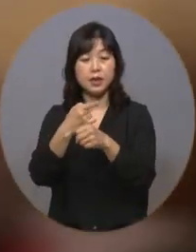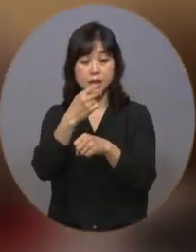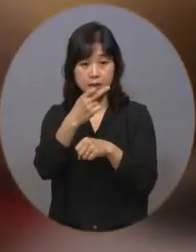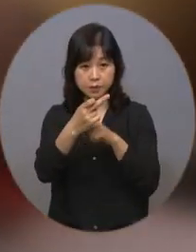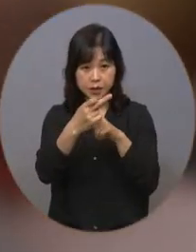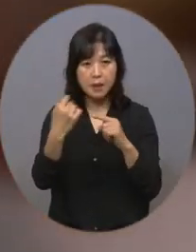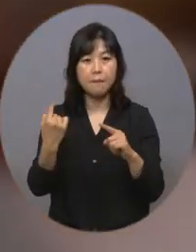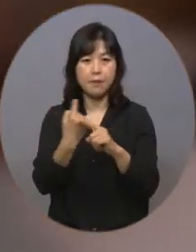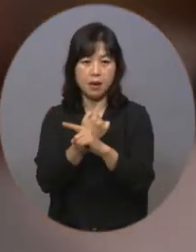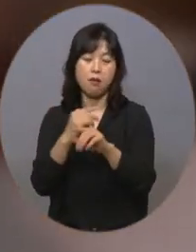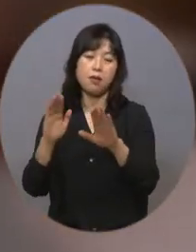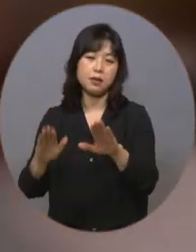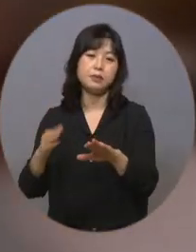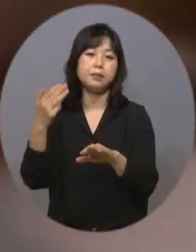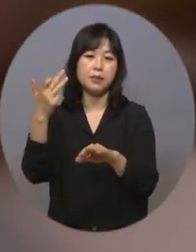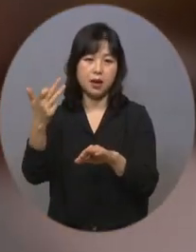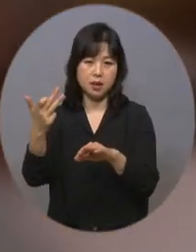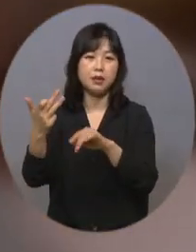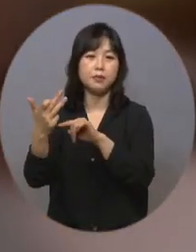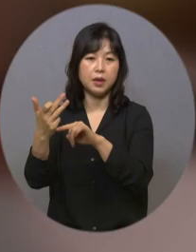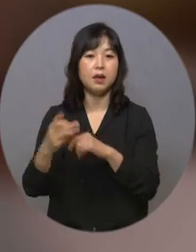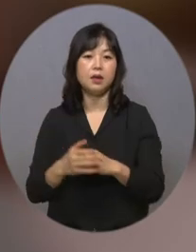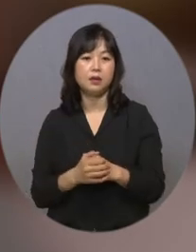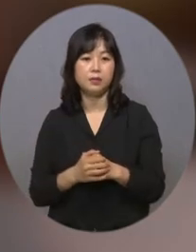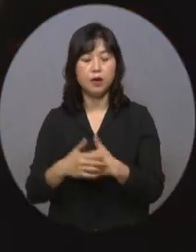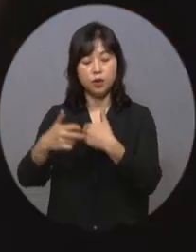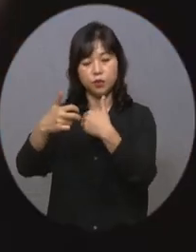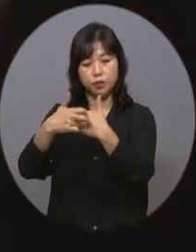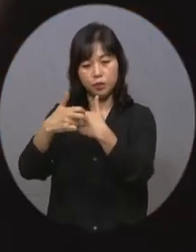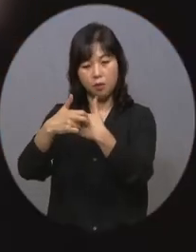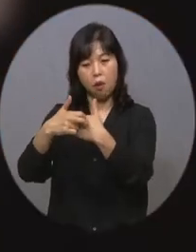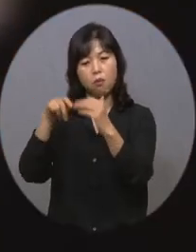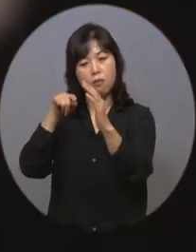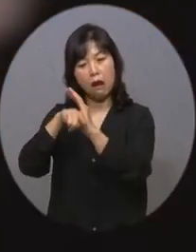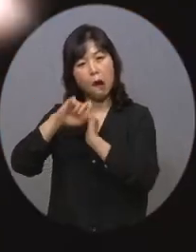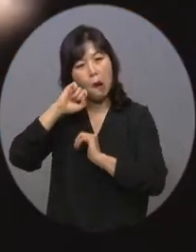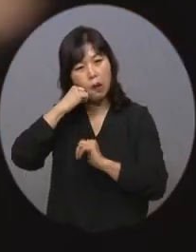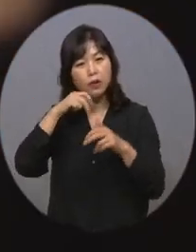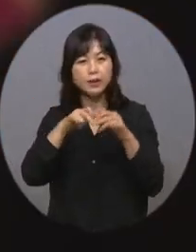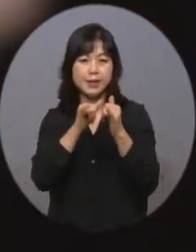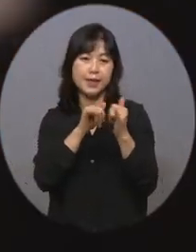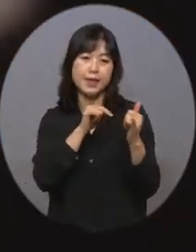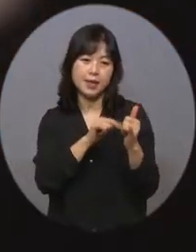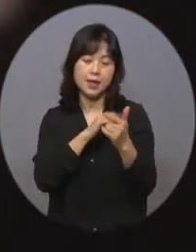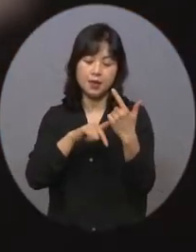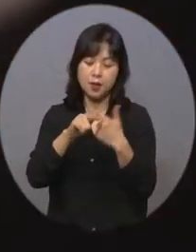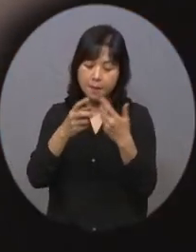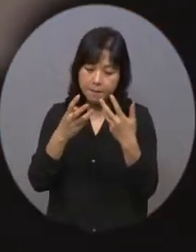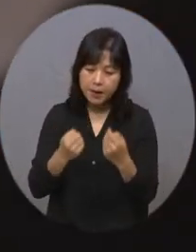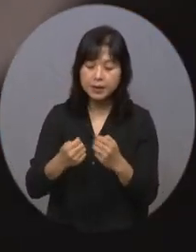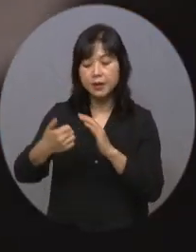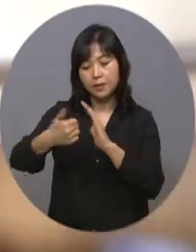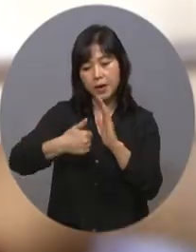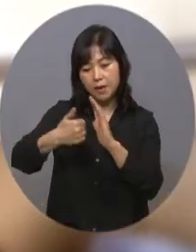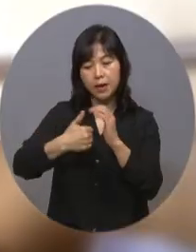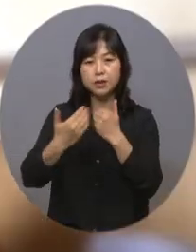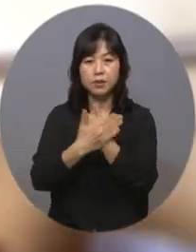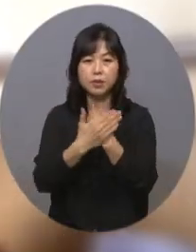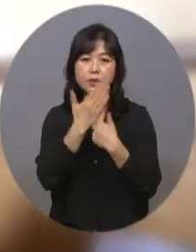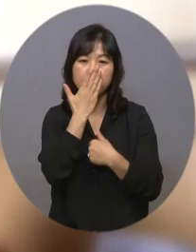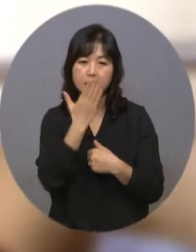서현 18에 로 확대해 의료기관 방문이 어려운 장애인에게 더 많은 방문 서비스를 제공할